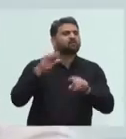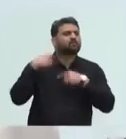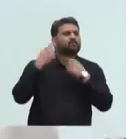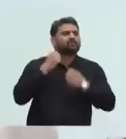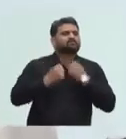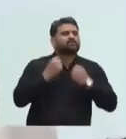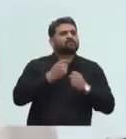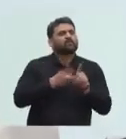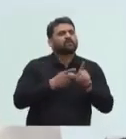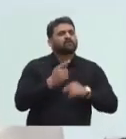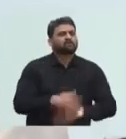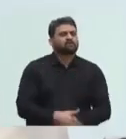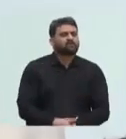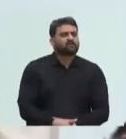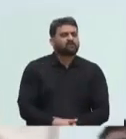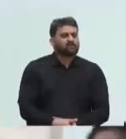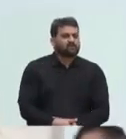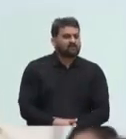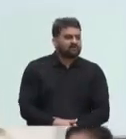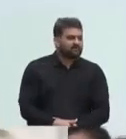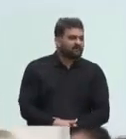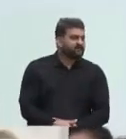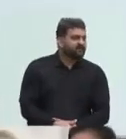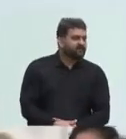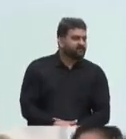कितने साल हो गए रोहित जी खेलते खेलते?